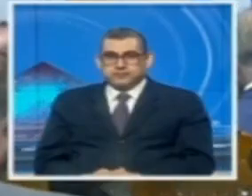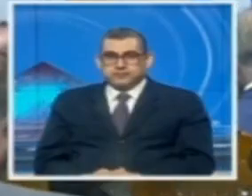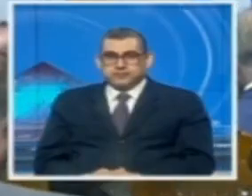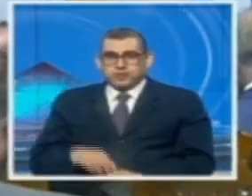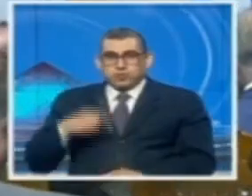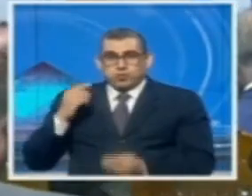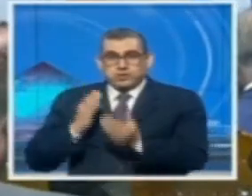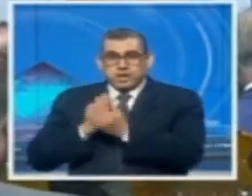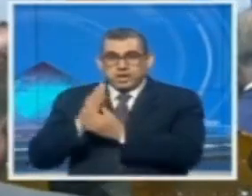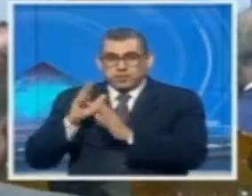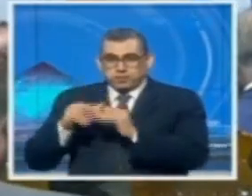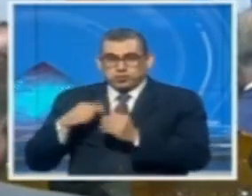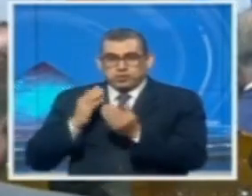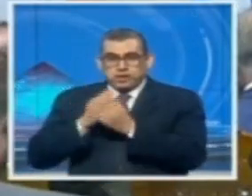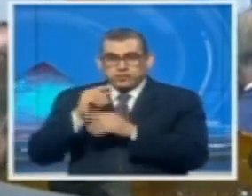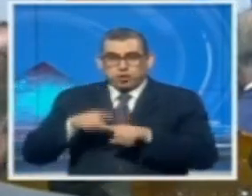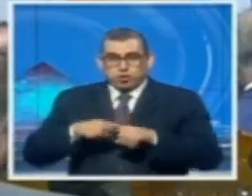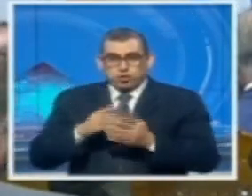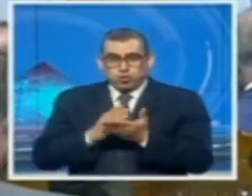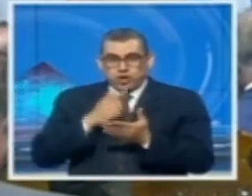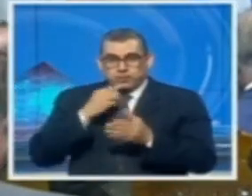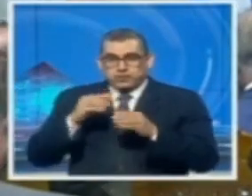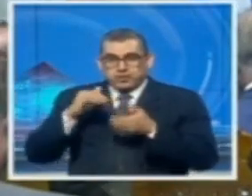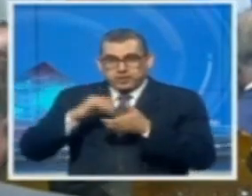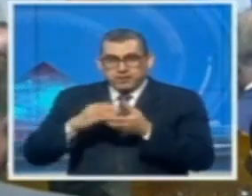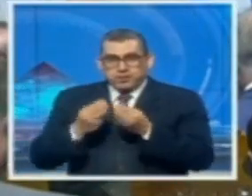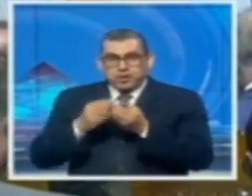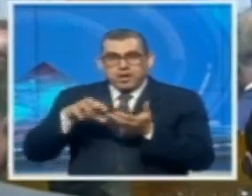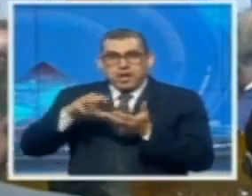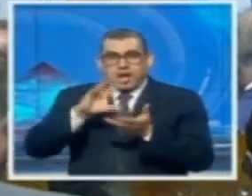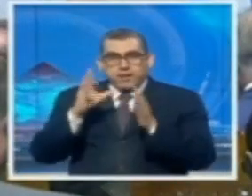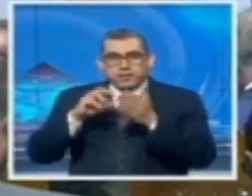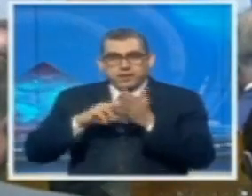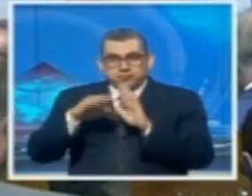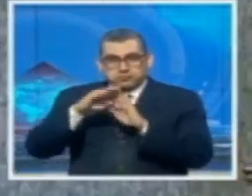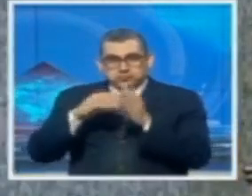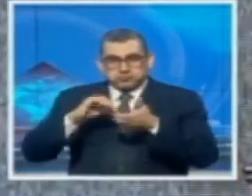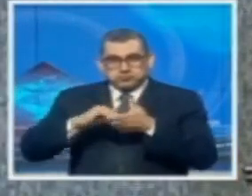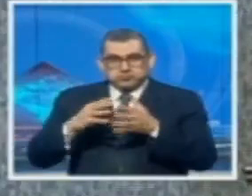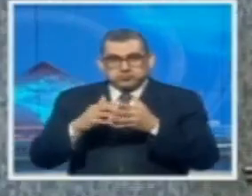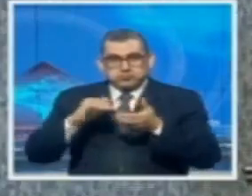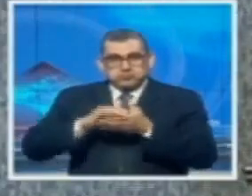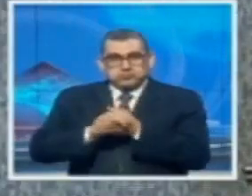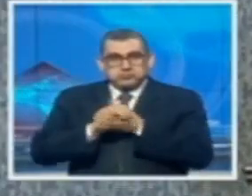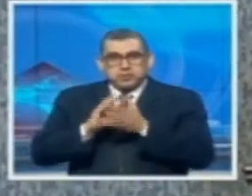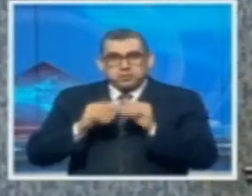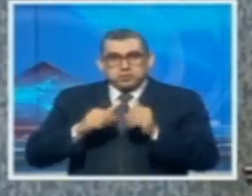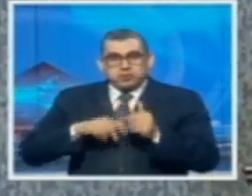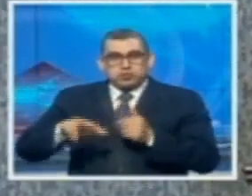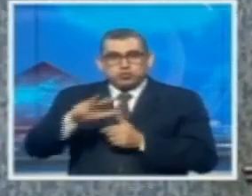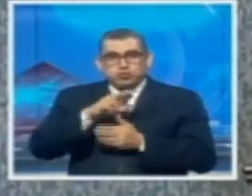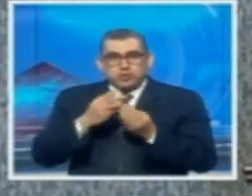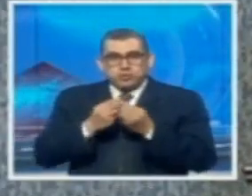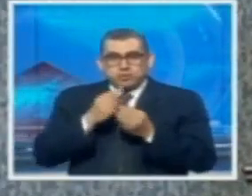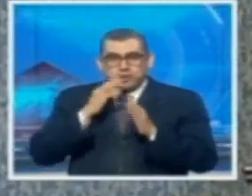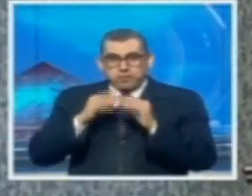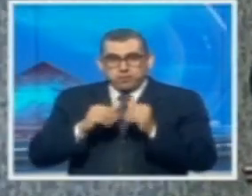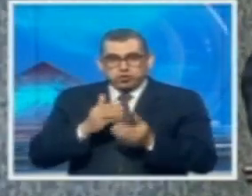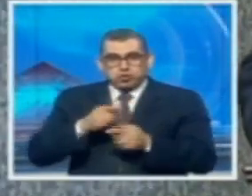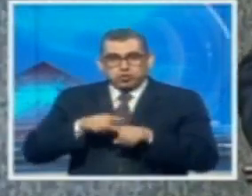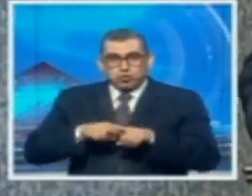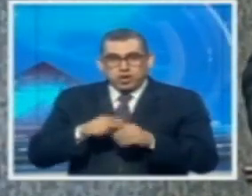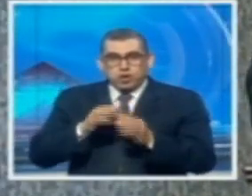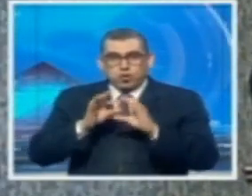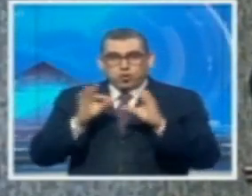شكري ونظير اليوناني يتوافقان حول مجمل القضايا الإقليمية والدولية ويؤكدان عمق علاقات التعاون الثلاثي بين مصر